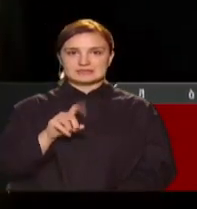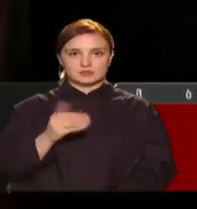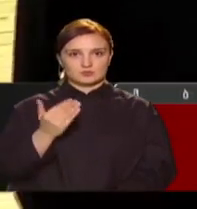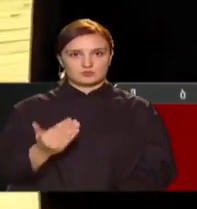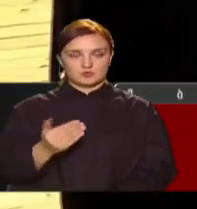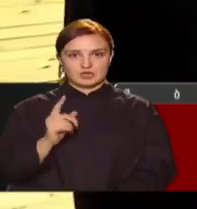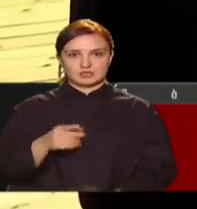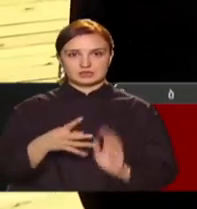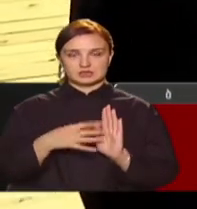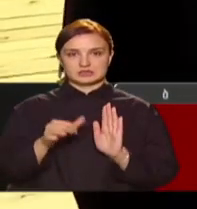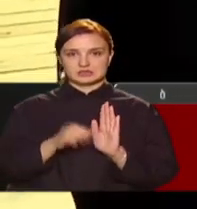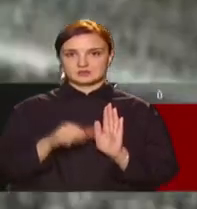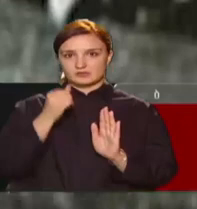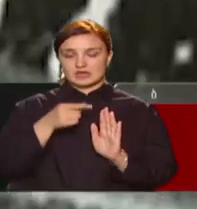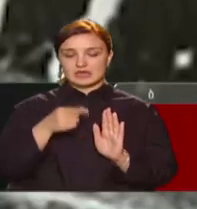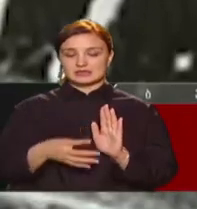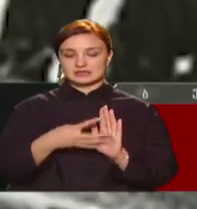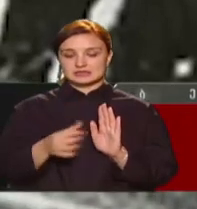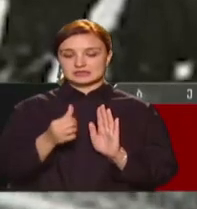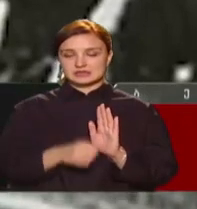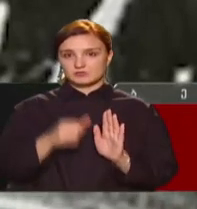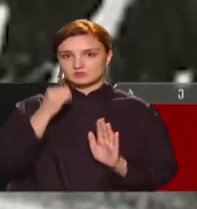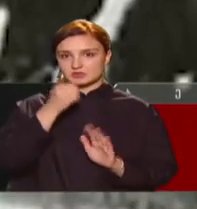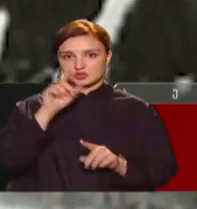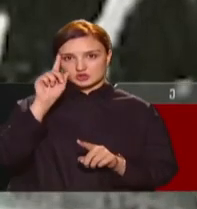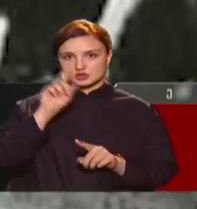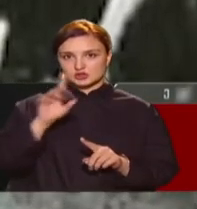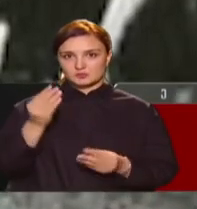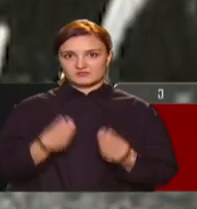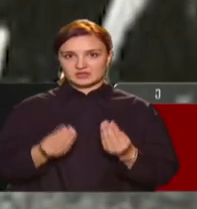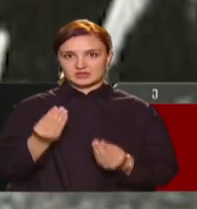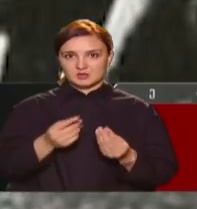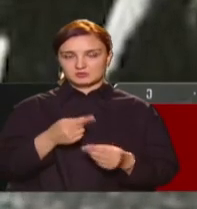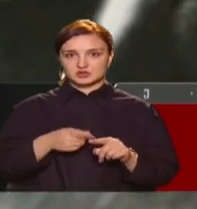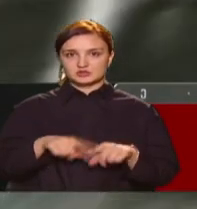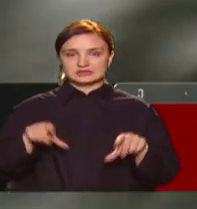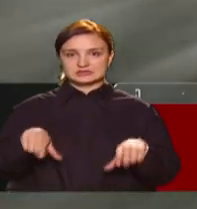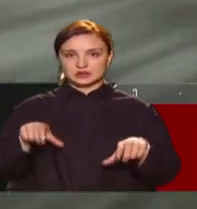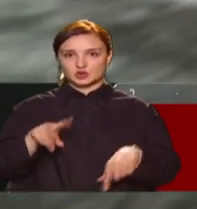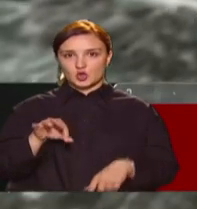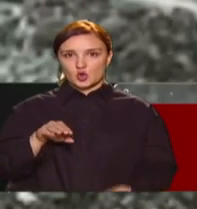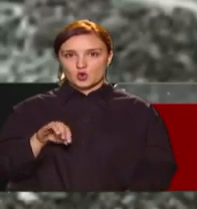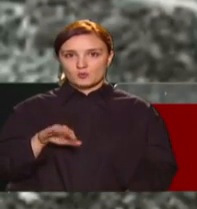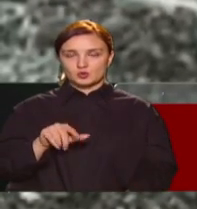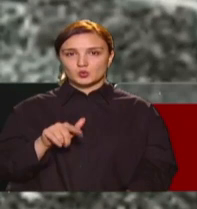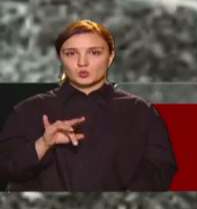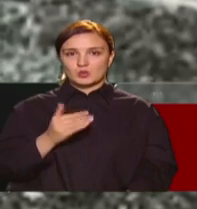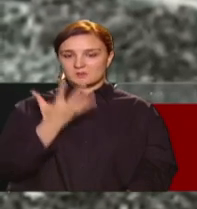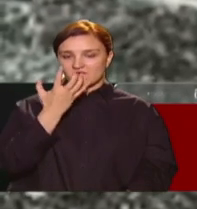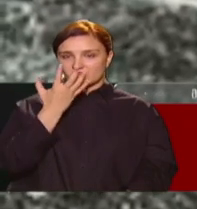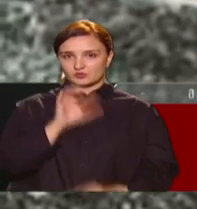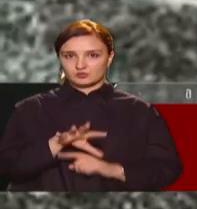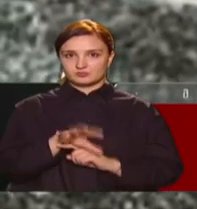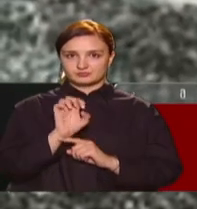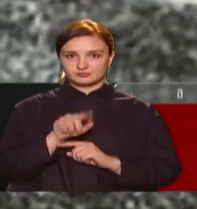არის 1960 წელს. 1960 წლის იმ ცნობილი თამაშის კადრი ლოკომოტივის სტადიონიდან გურამ თიკანაძის ფოტო